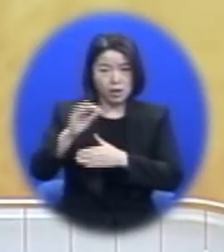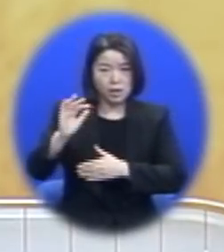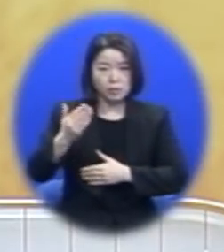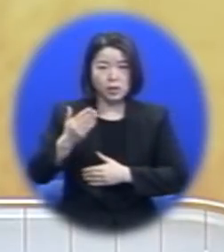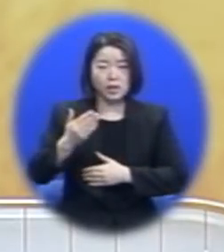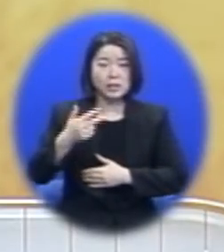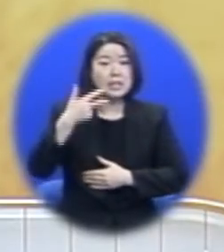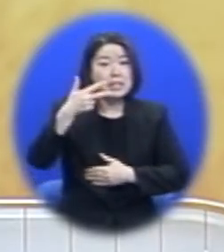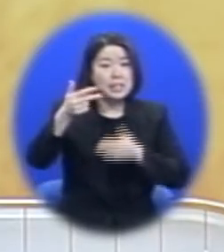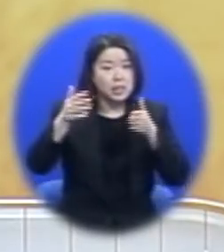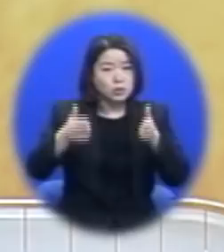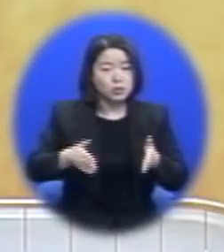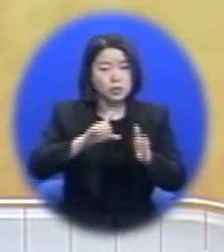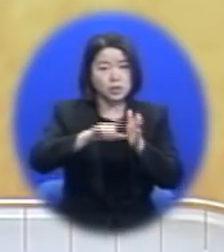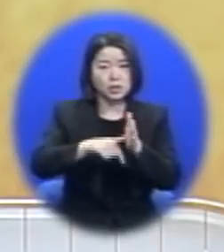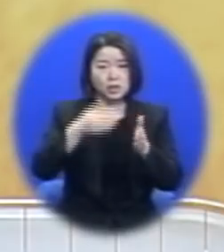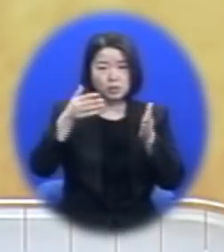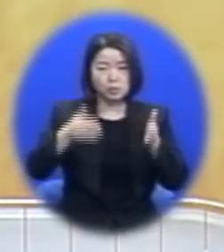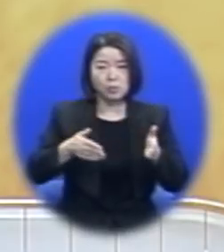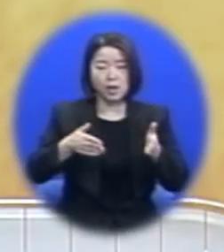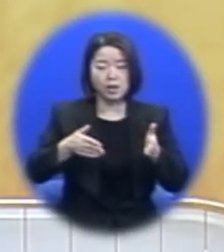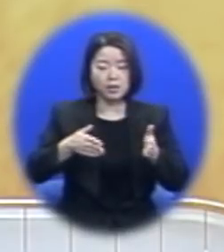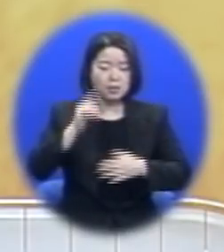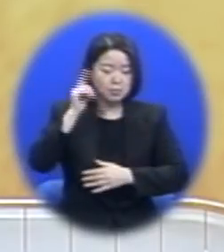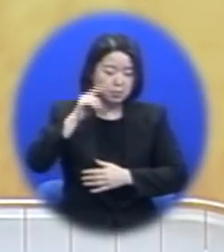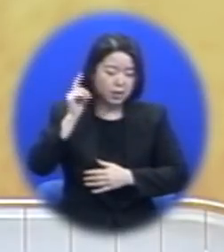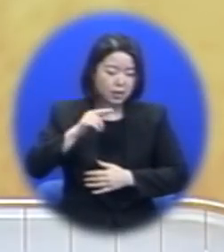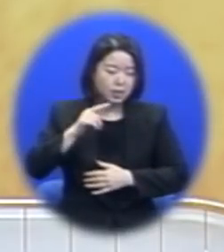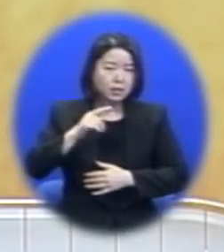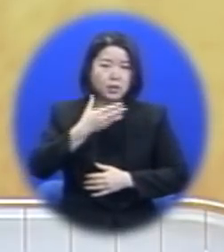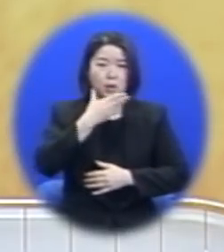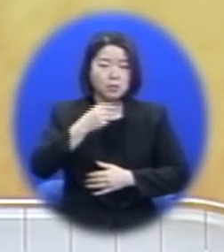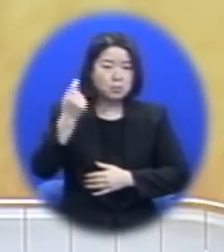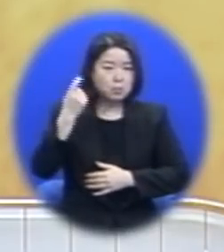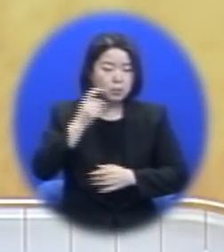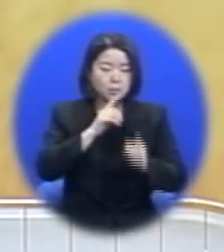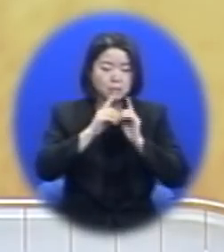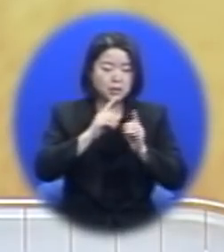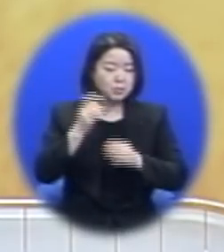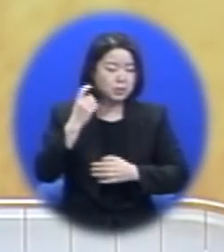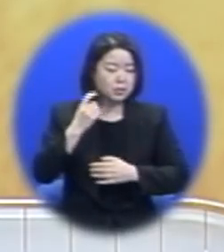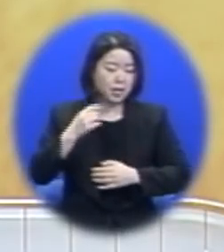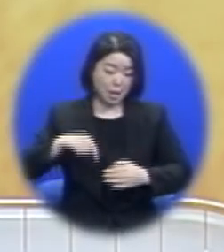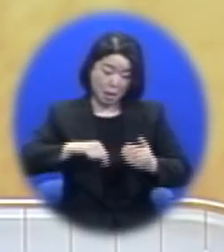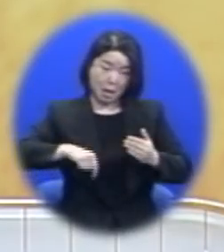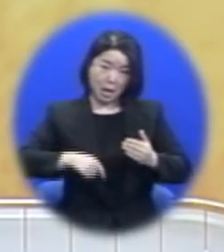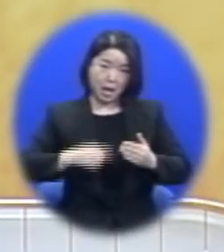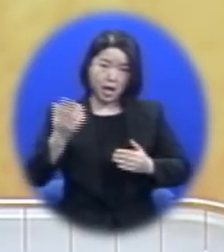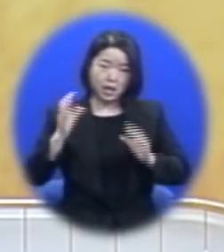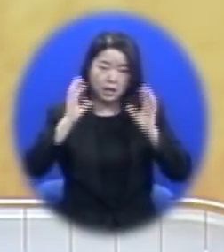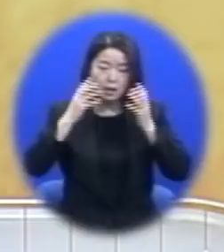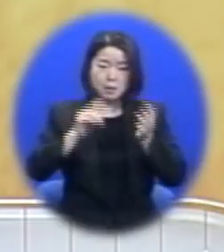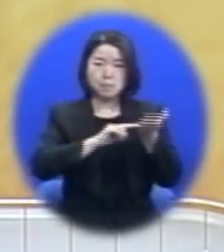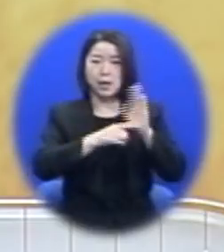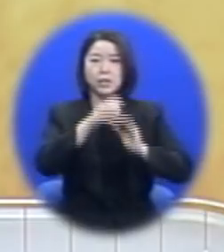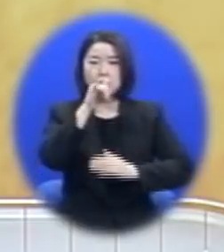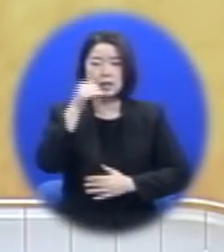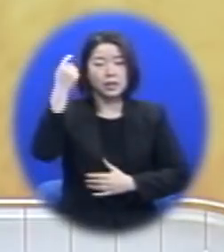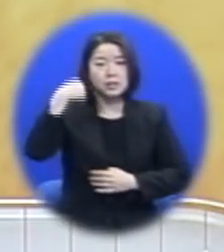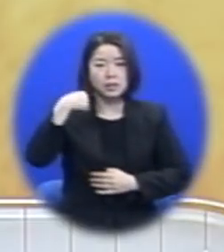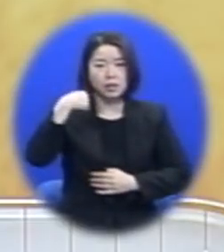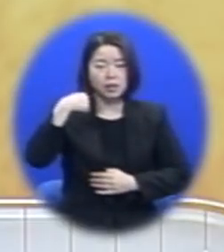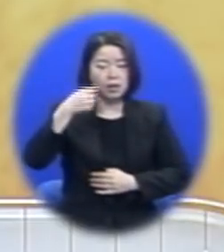시간 동안 매 순간 말씀을 듣는데 아이가 반응하고 있음을 느낄 수 있었습니다. 그동안 잘